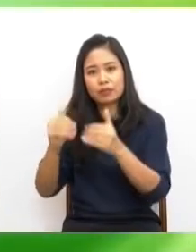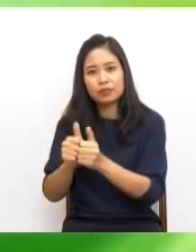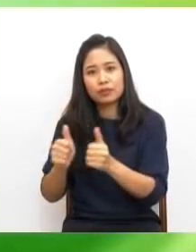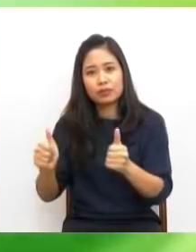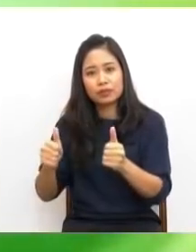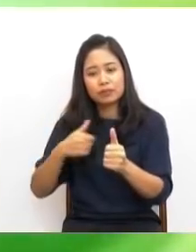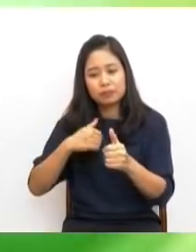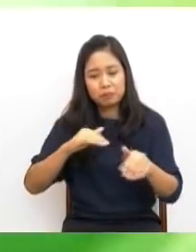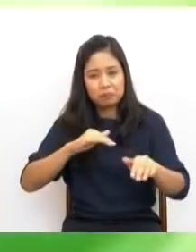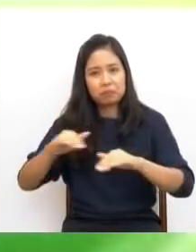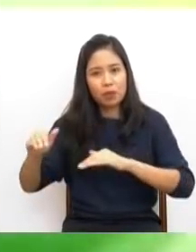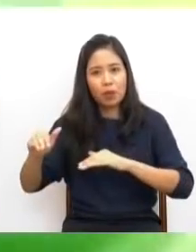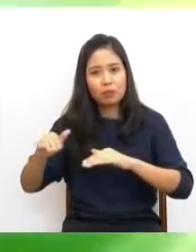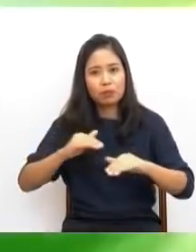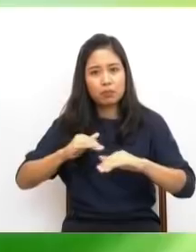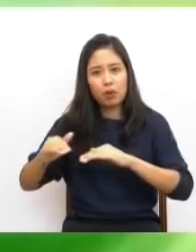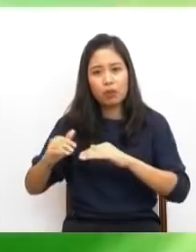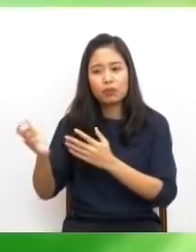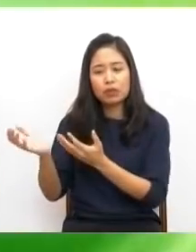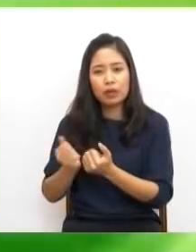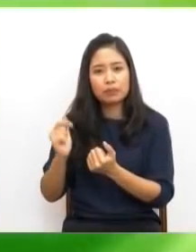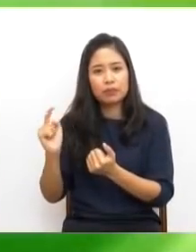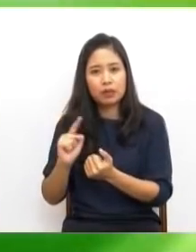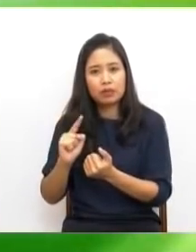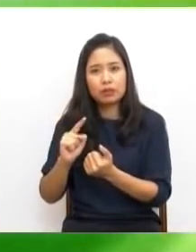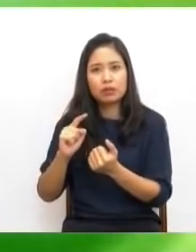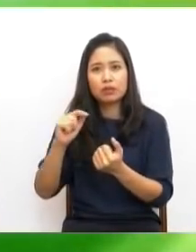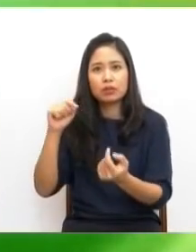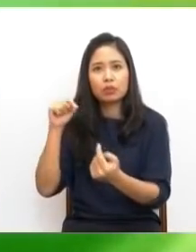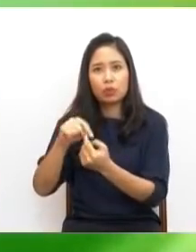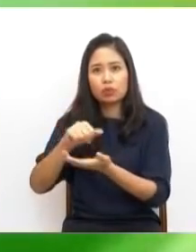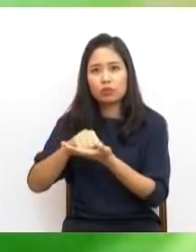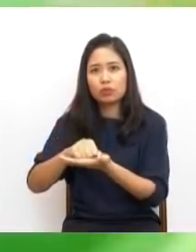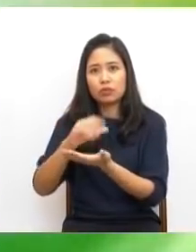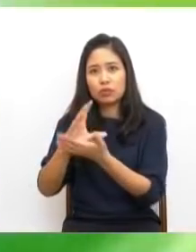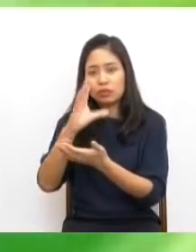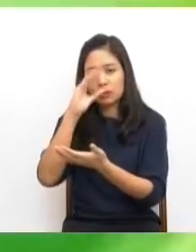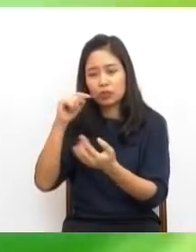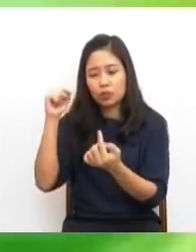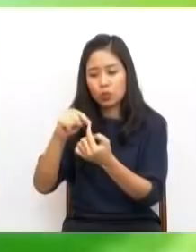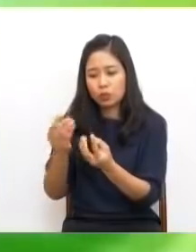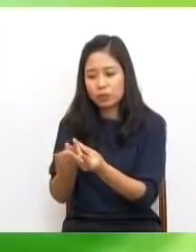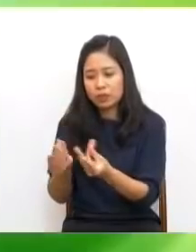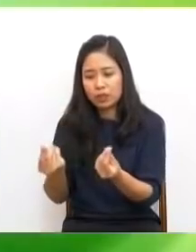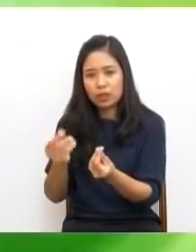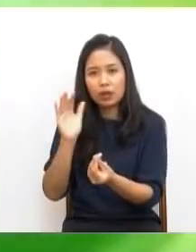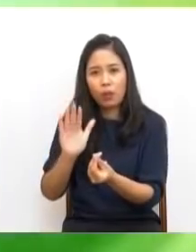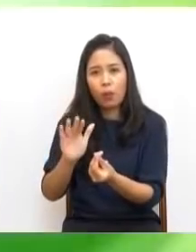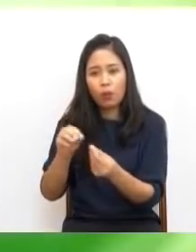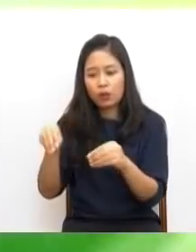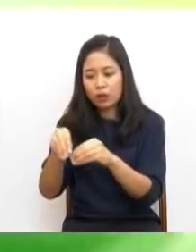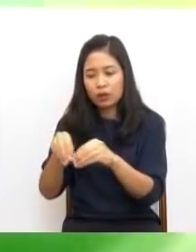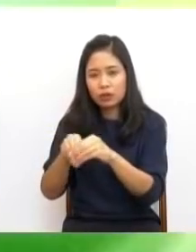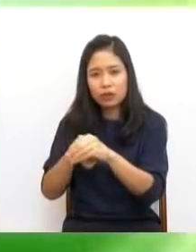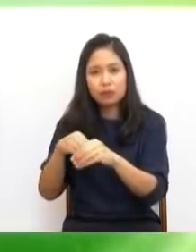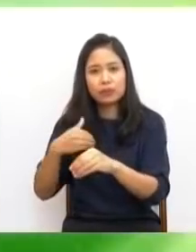ความพร้อมนะครับเป็นรองรับให้กับคนในพื้นที่บริเวณใกล้เคียงนั้นได้เรียนในโร